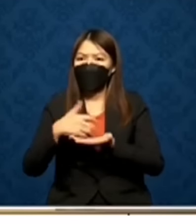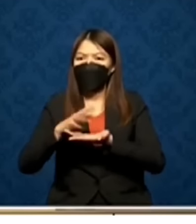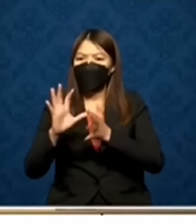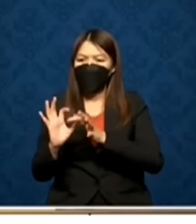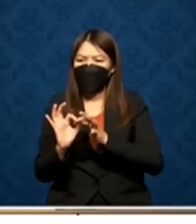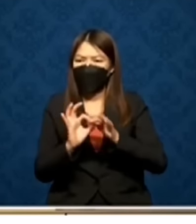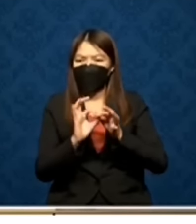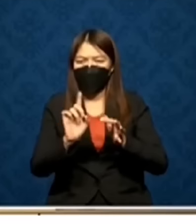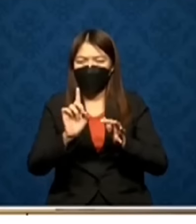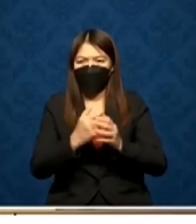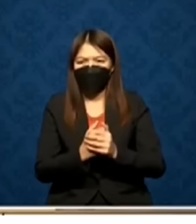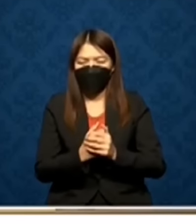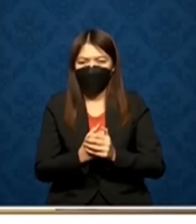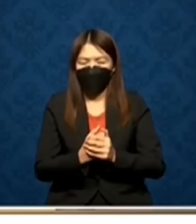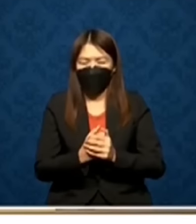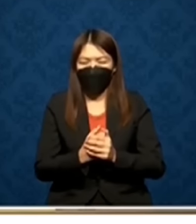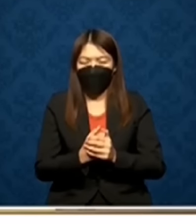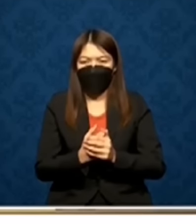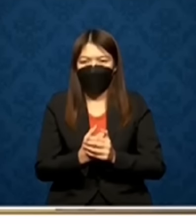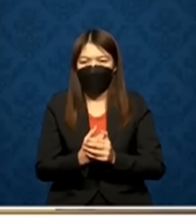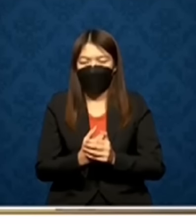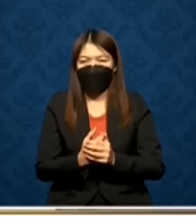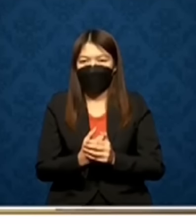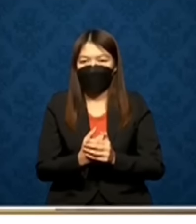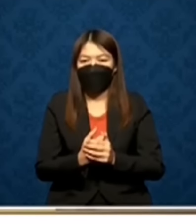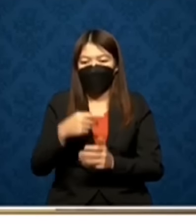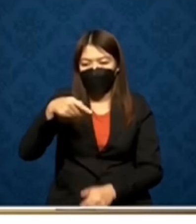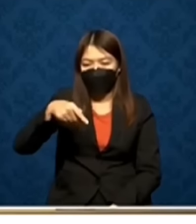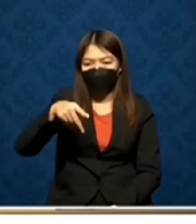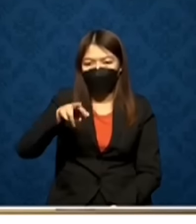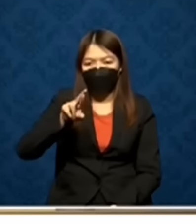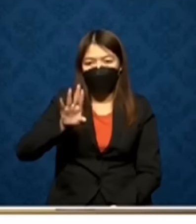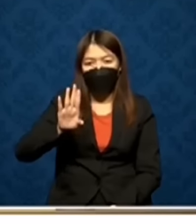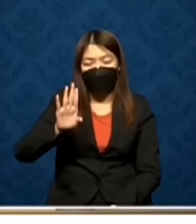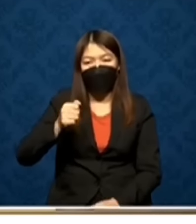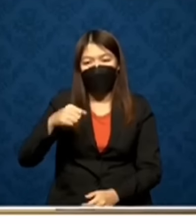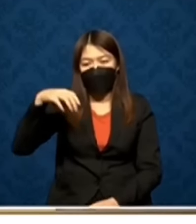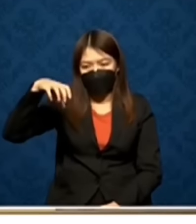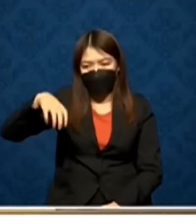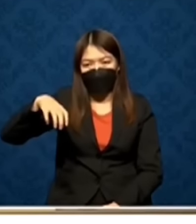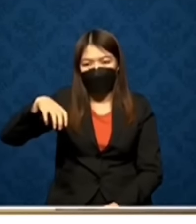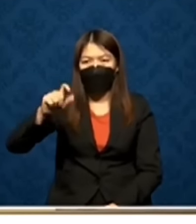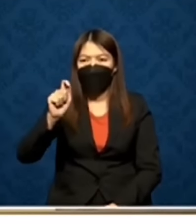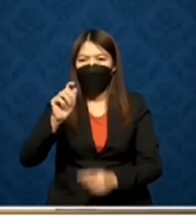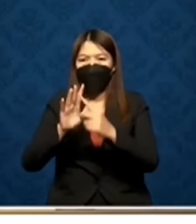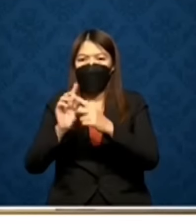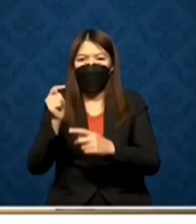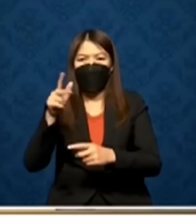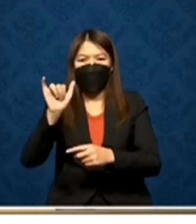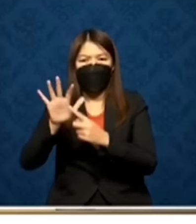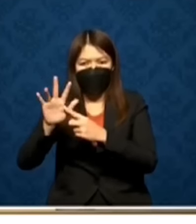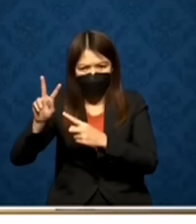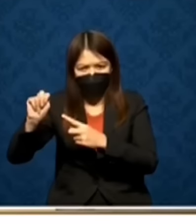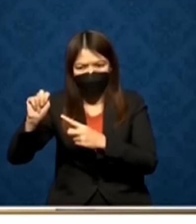ก็คือมันต่อเนื่องมาคือพระราชบัญญัติอุทยานแห่งชาติซึ่งบัญญัติอุทยานแห่งชาติเนี่ยเกิด